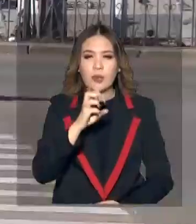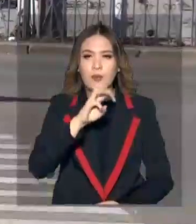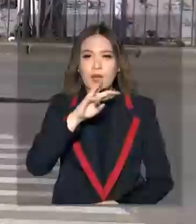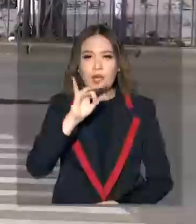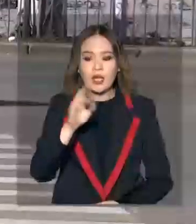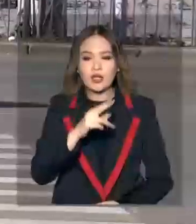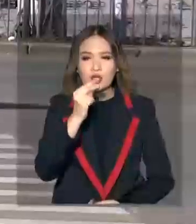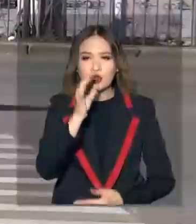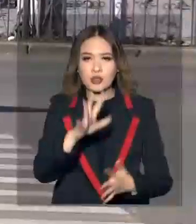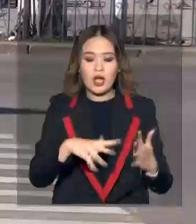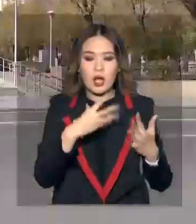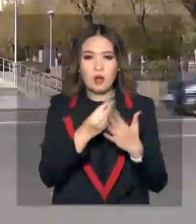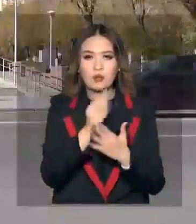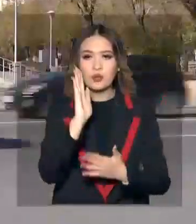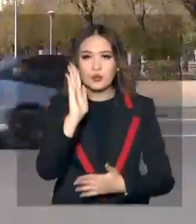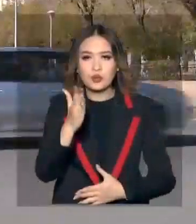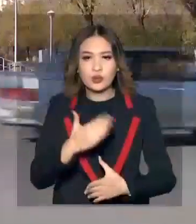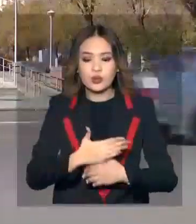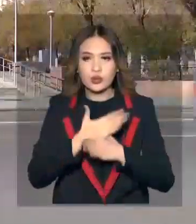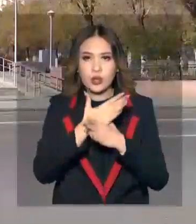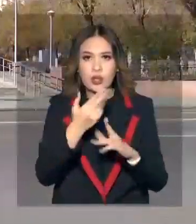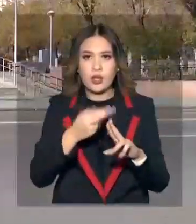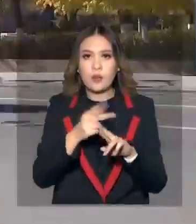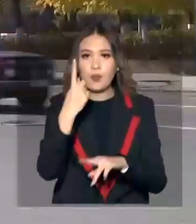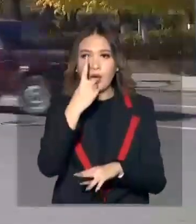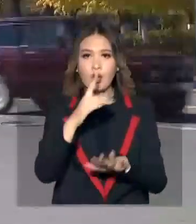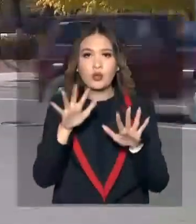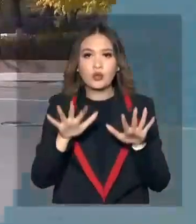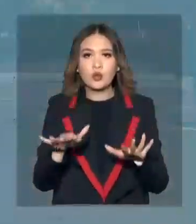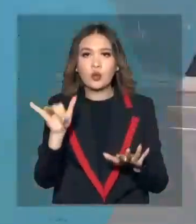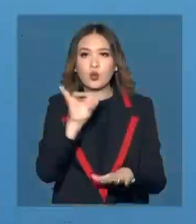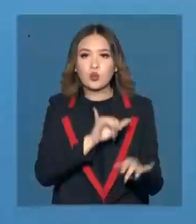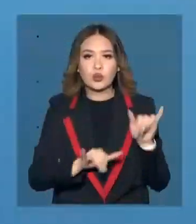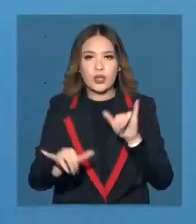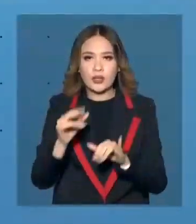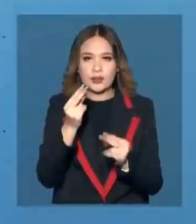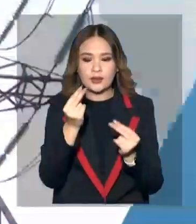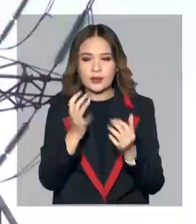виде инвестиций, на что в первую очередь направят деньги.